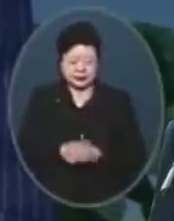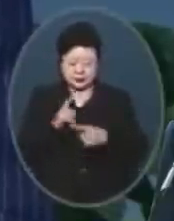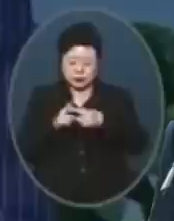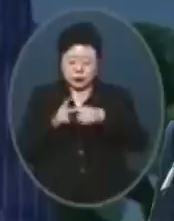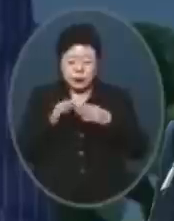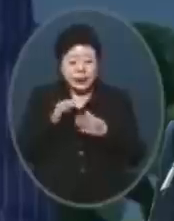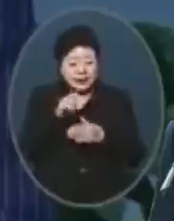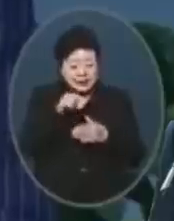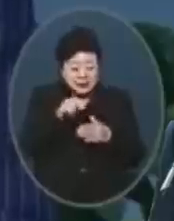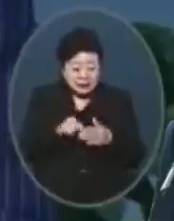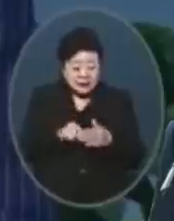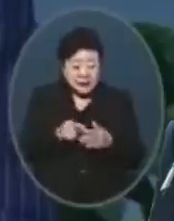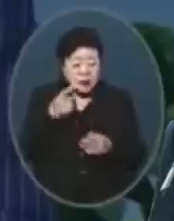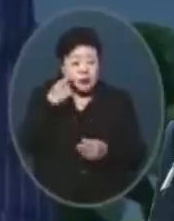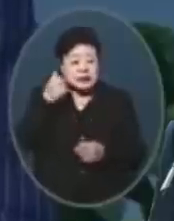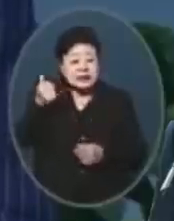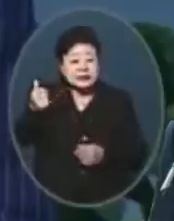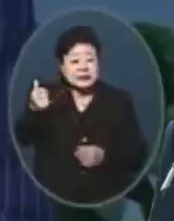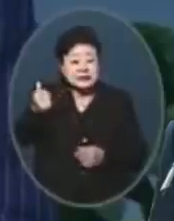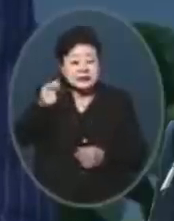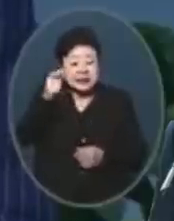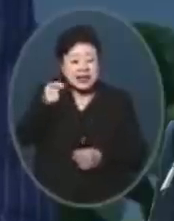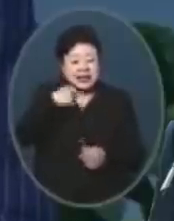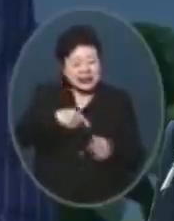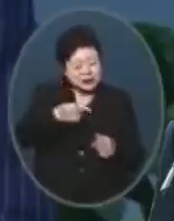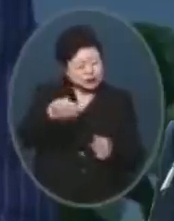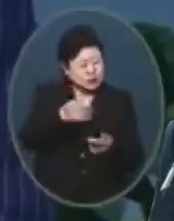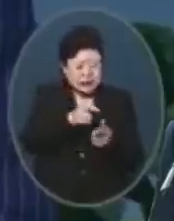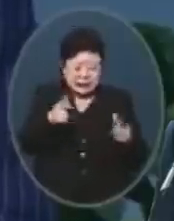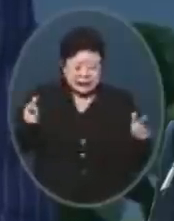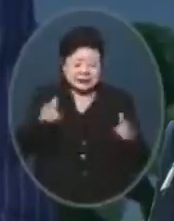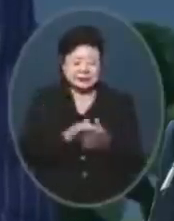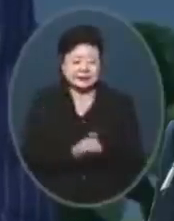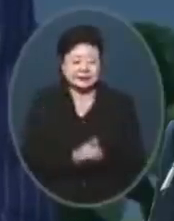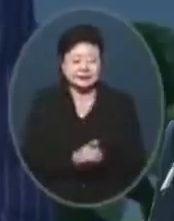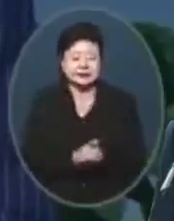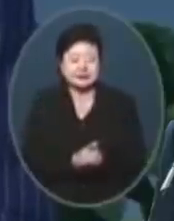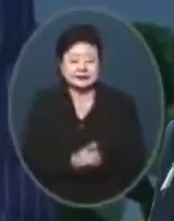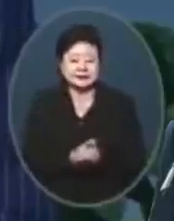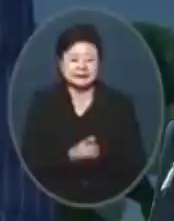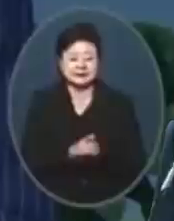교회에서 목사님들이 그것을 강하게 가르치지 않았습니다.